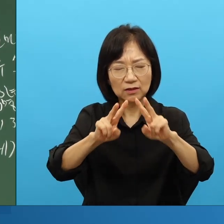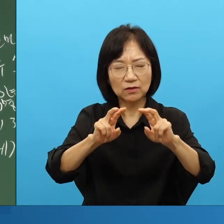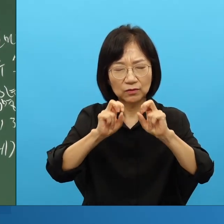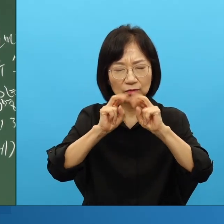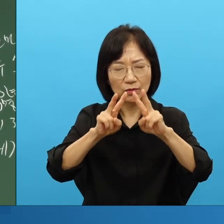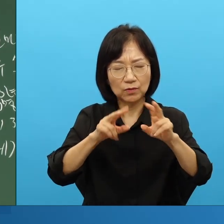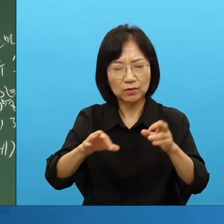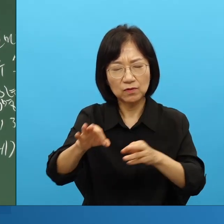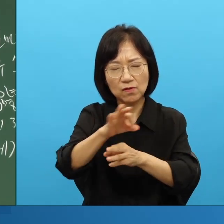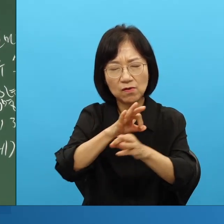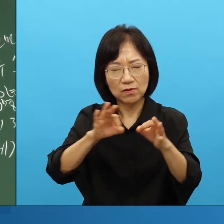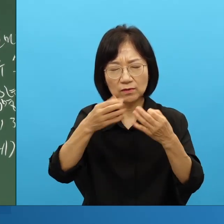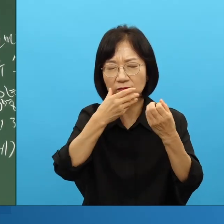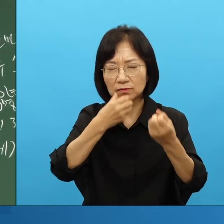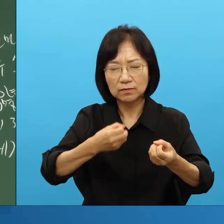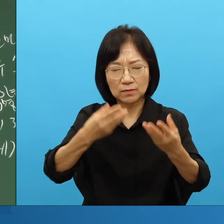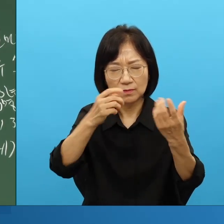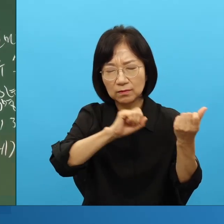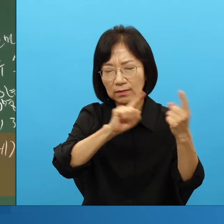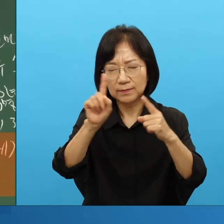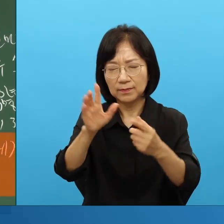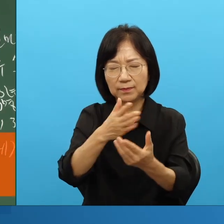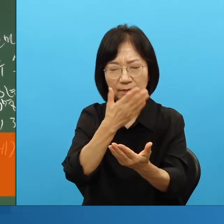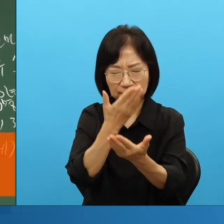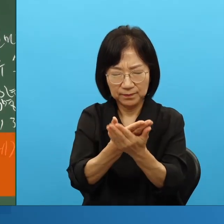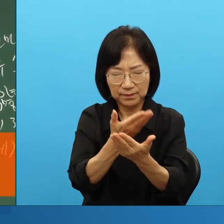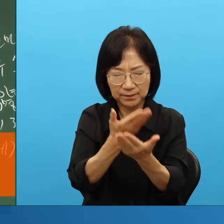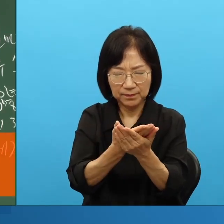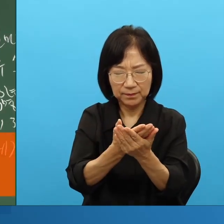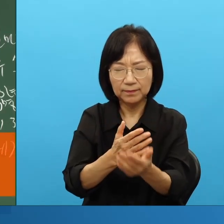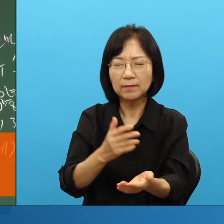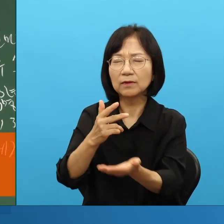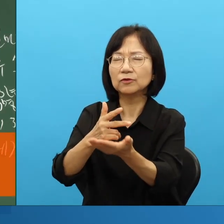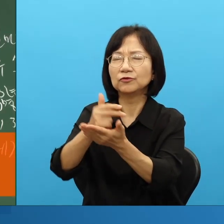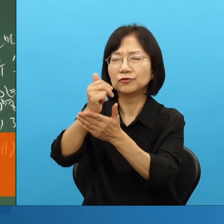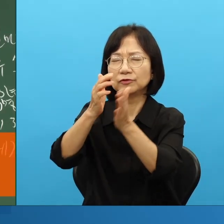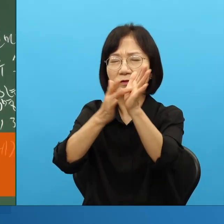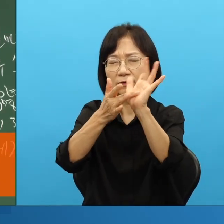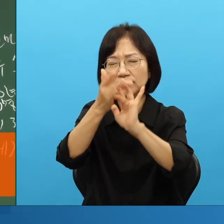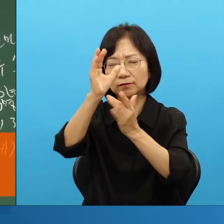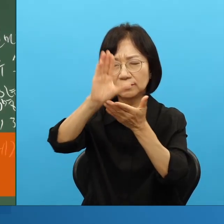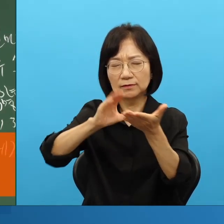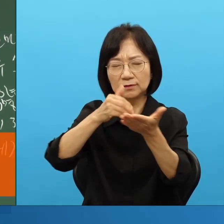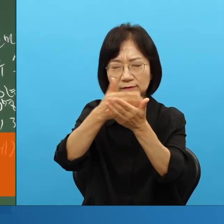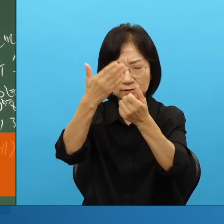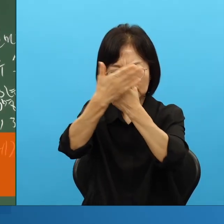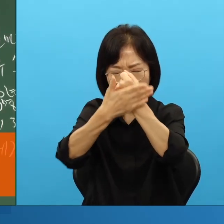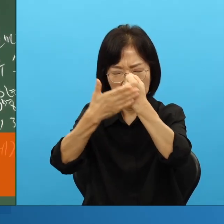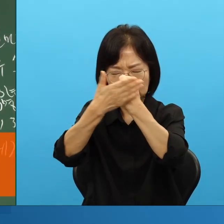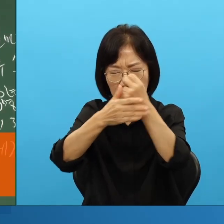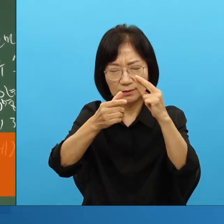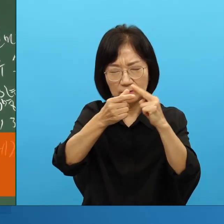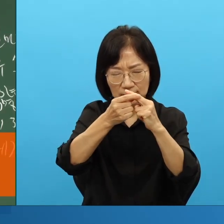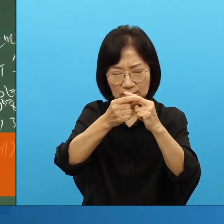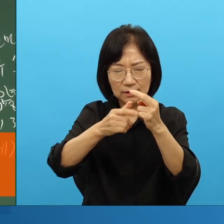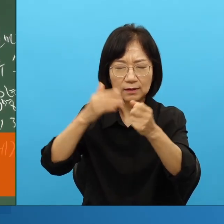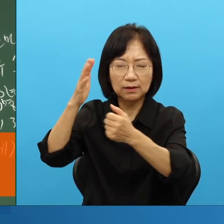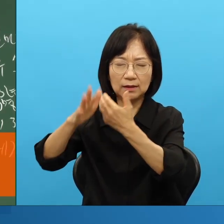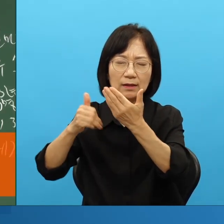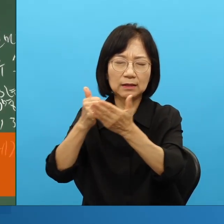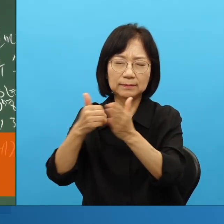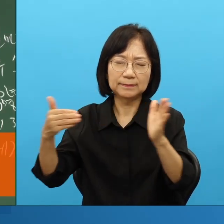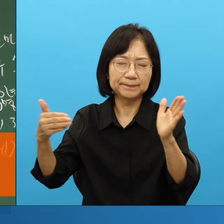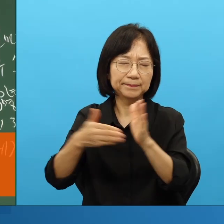하옵소서. 让我们恢复宣教的经济. 주 예수 그리스도의 은혜와 주 예수 기督的 은典. 하나님의 무한하신